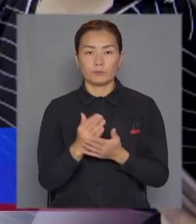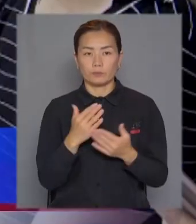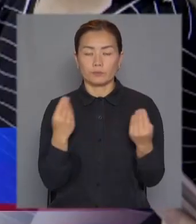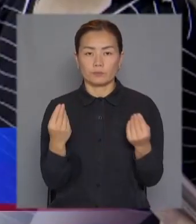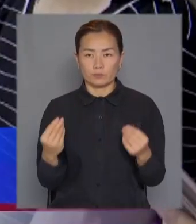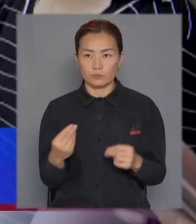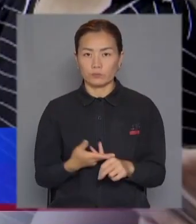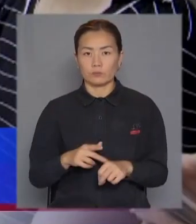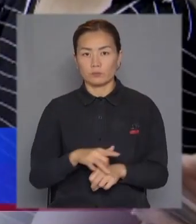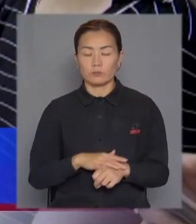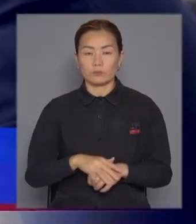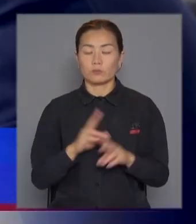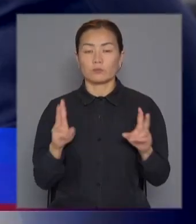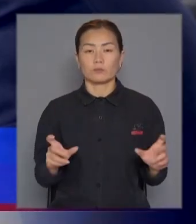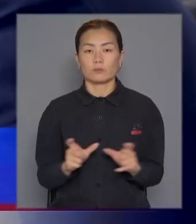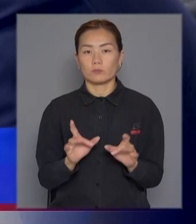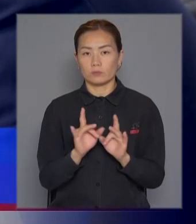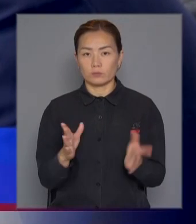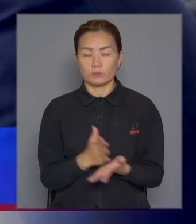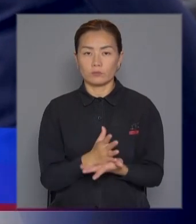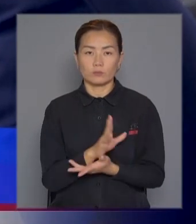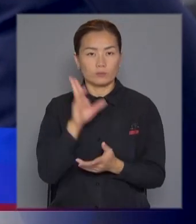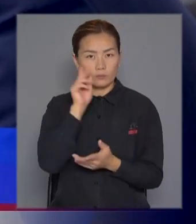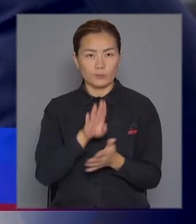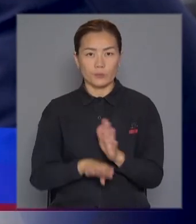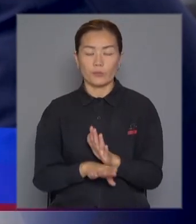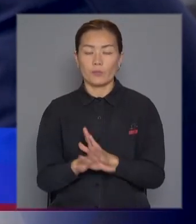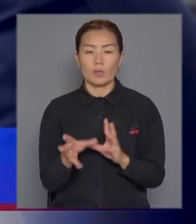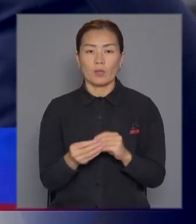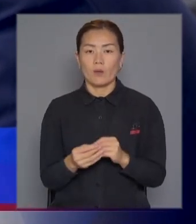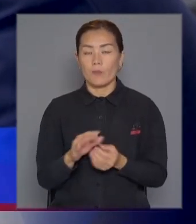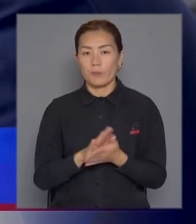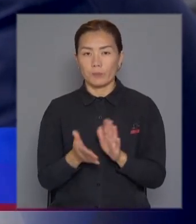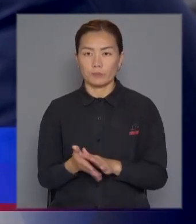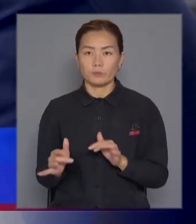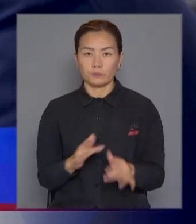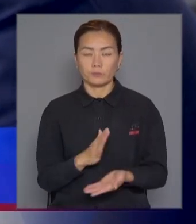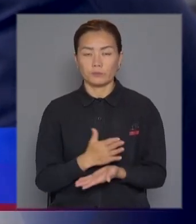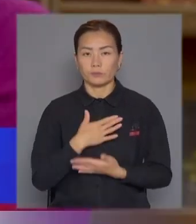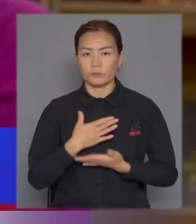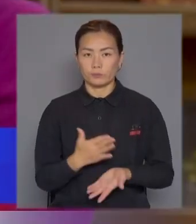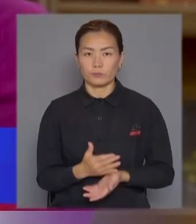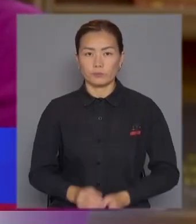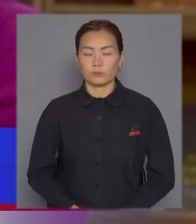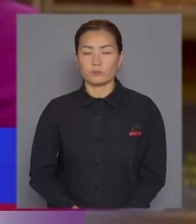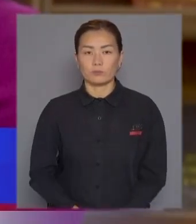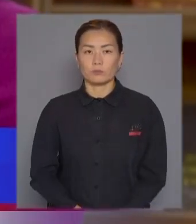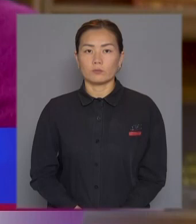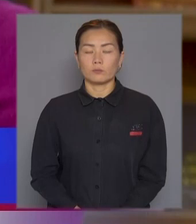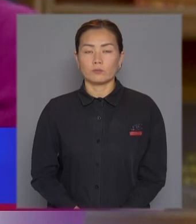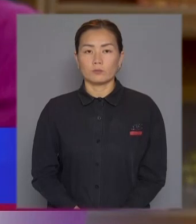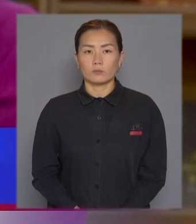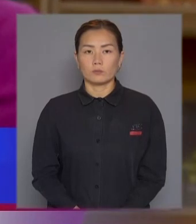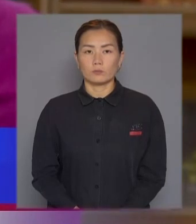«жоғалмайсың, жоқтаушы халық барда» деген сөзін айтып, айтулы күнсіз кезектен тыс ұйымдастырып жатқан шараға риза болды. Асқақтық пен